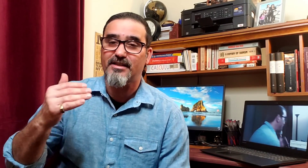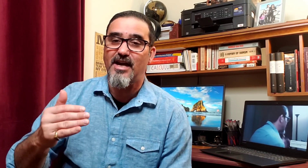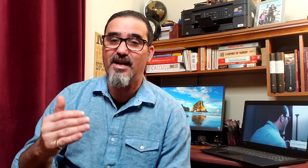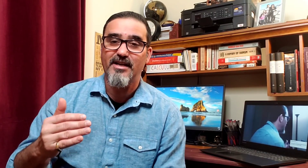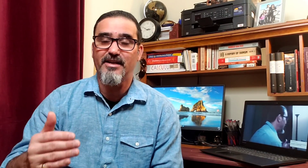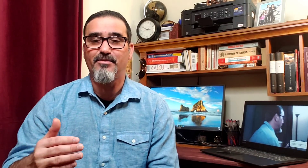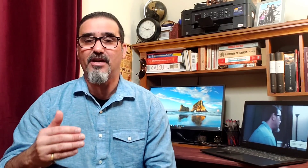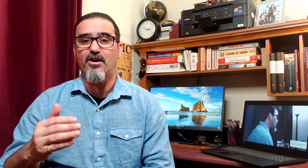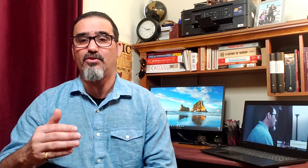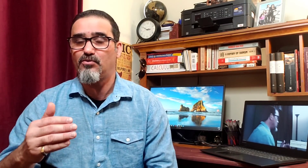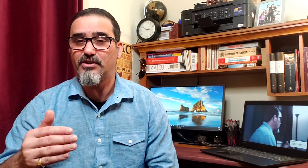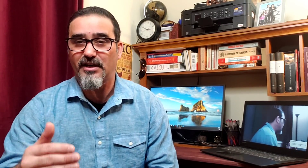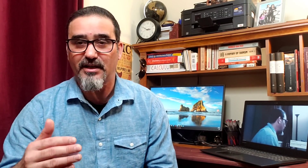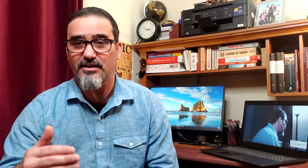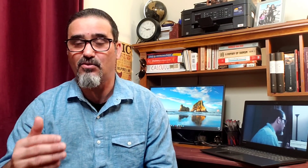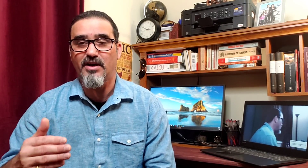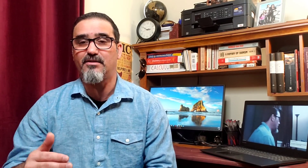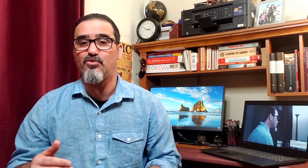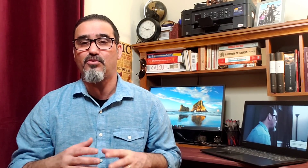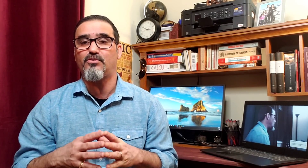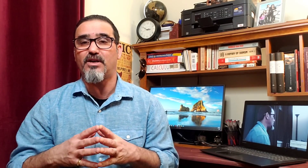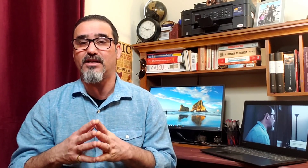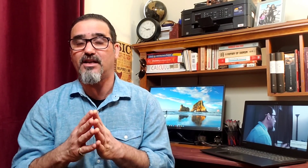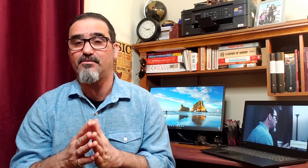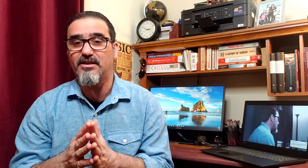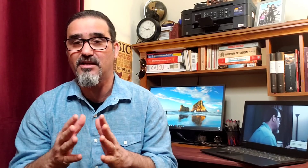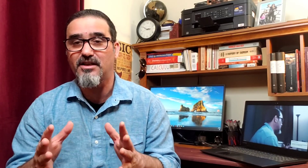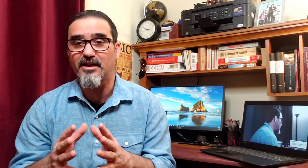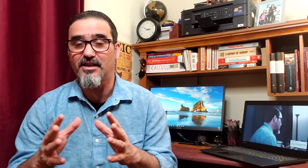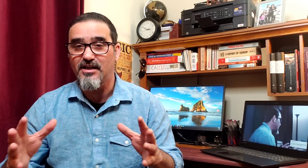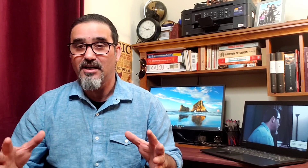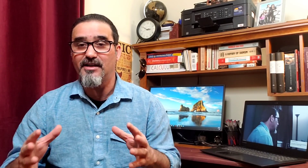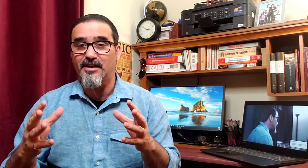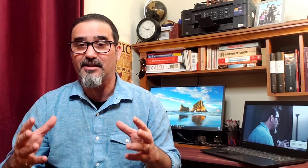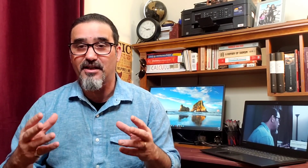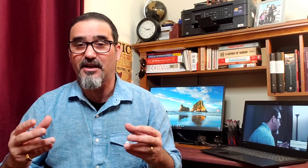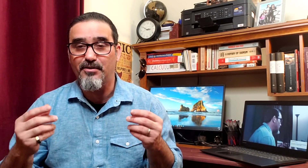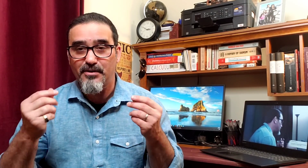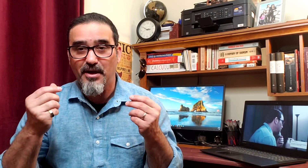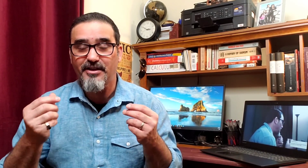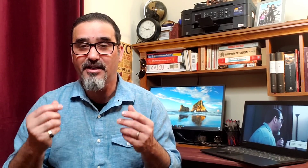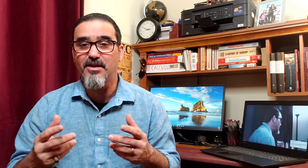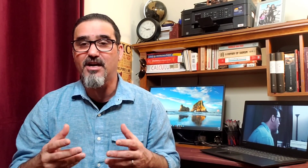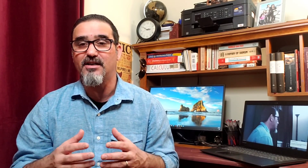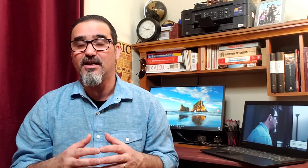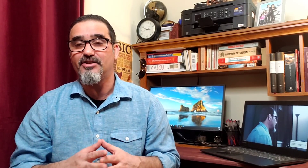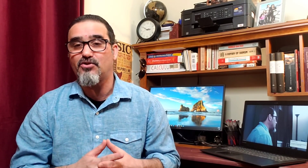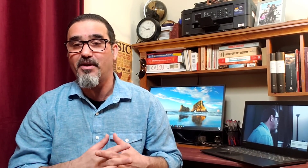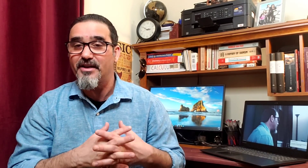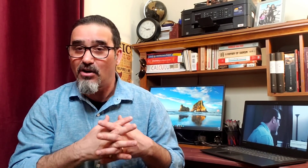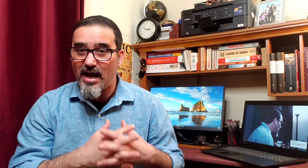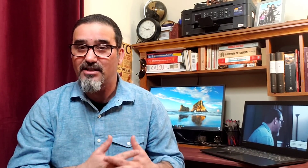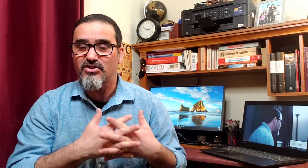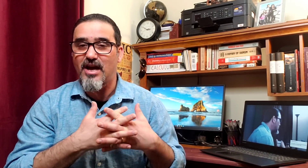كاع التحاليل العلميه والتاريخ راه هو علم، وكذلك الماديه التاريخيه اللي تقرا التاريخ بعين علميه